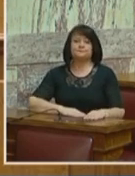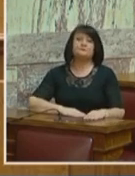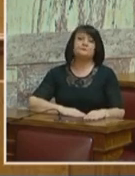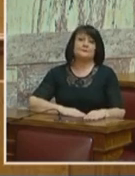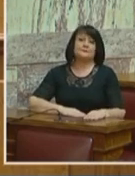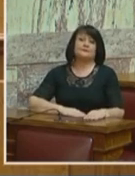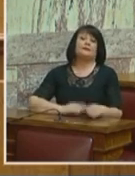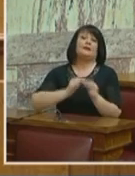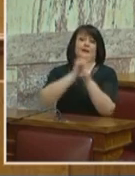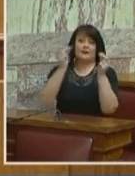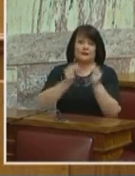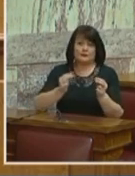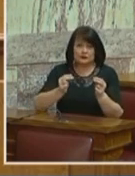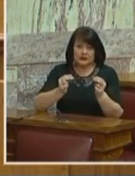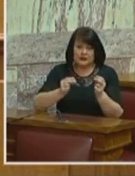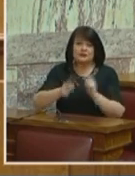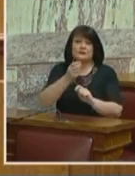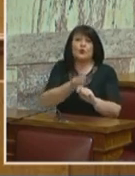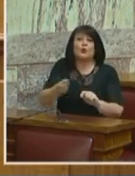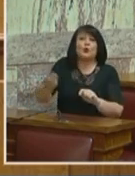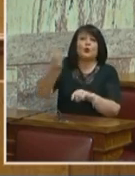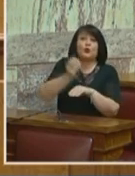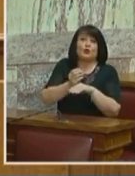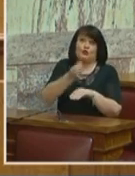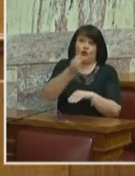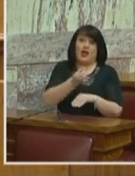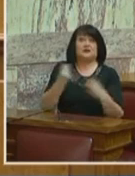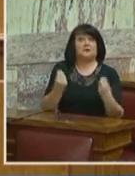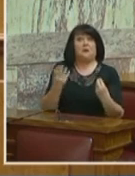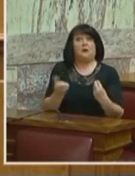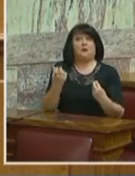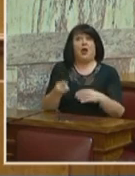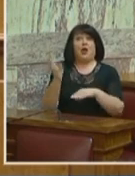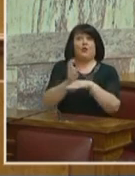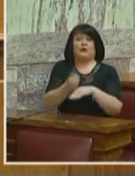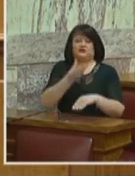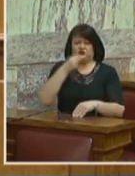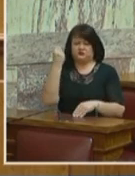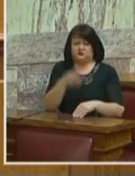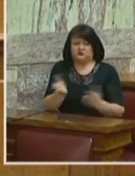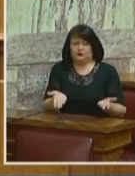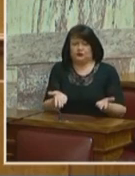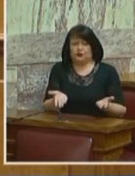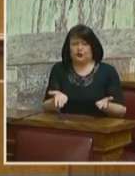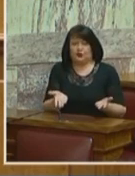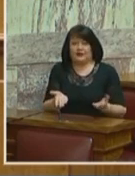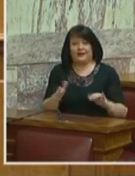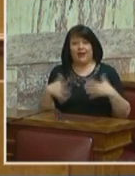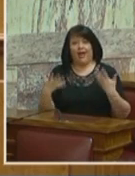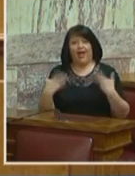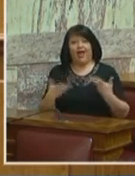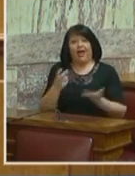Έτσι χτίστηκε το υπερπλεώνασμα το οποίο διαφημίζετε. Και είναι ντροπή σας. Είναι ντροπή σας να πανηγυρίζετε